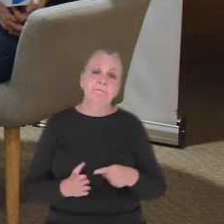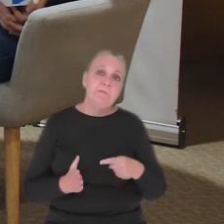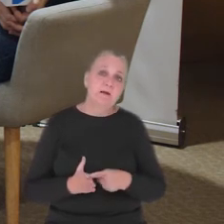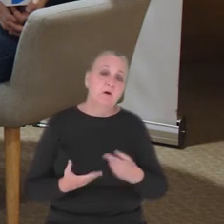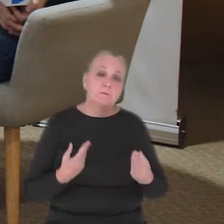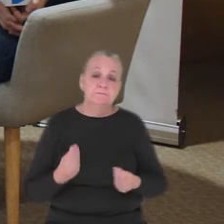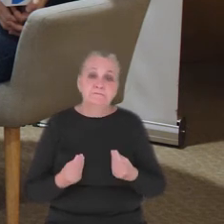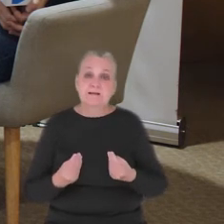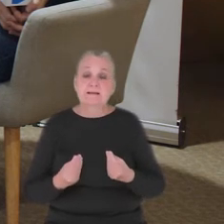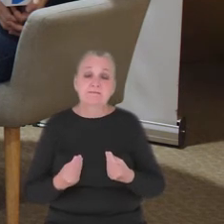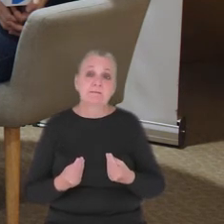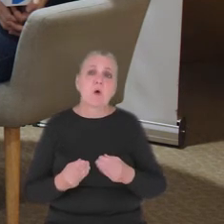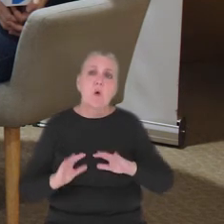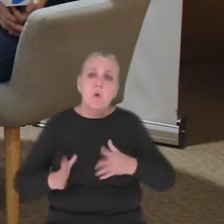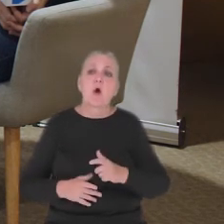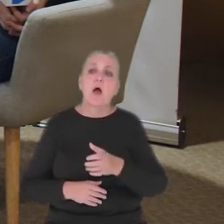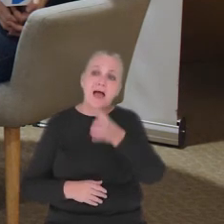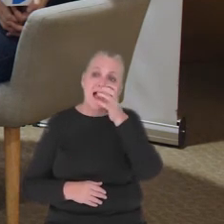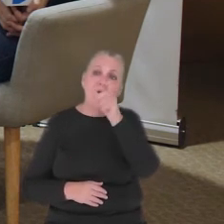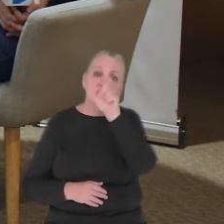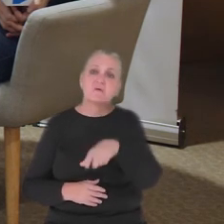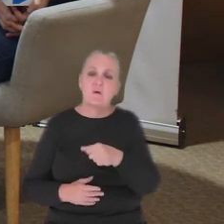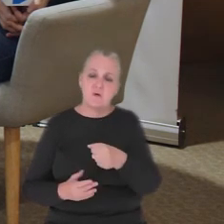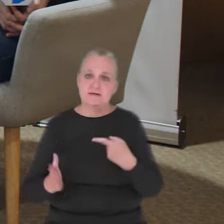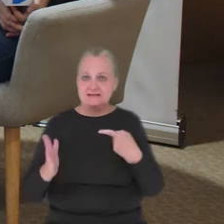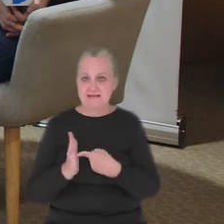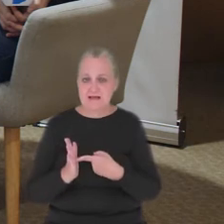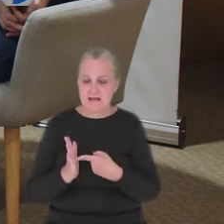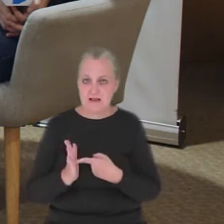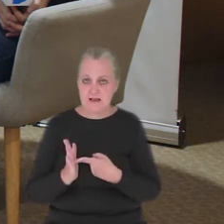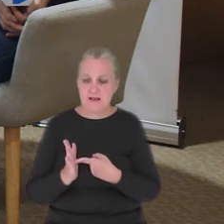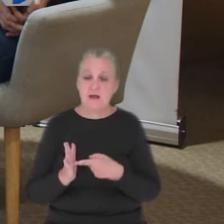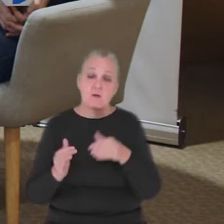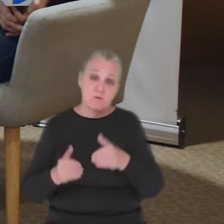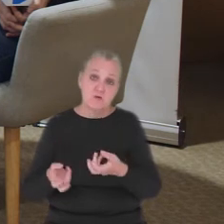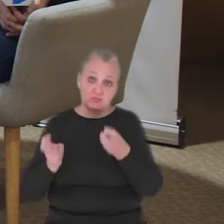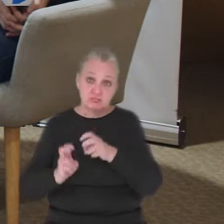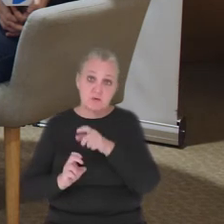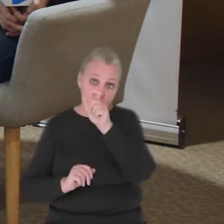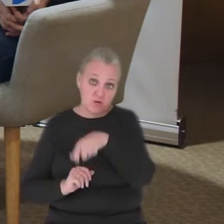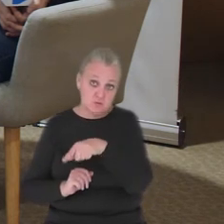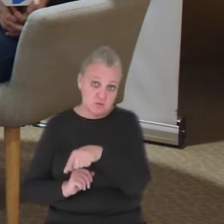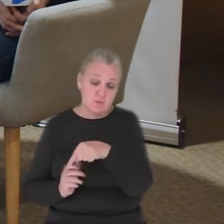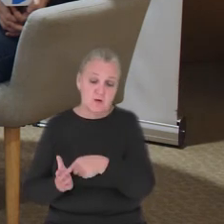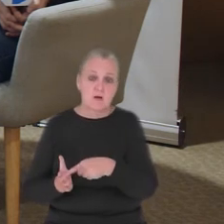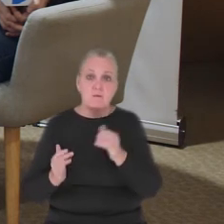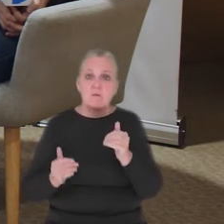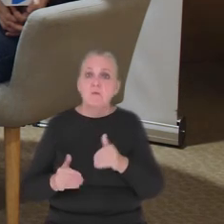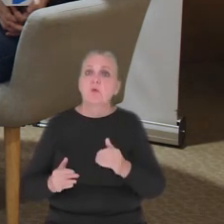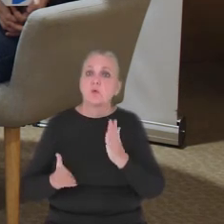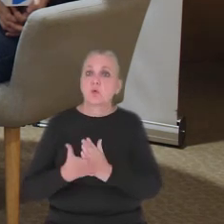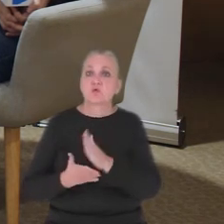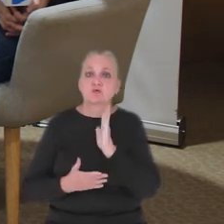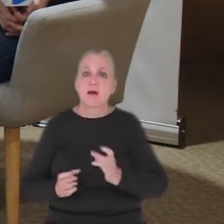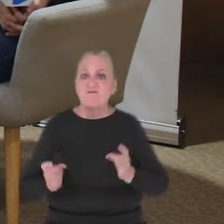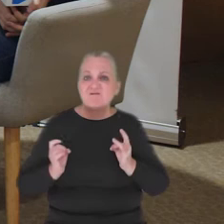czy to był cel twórcy? Więc może ten twórca, jak już się wkurzy, bo na przykład